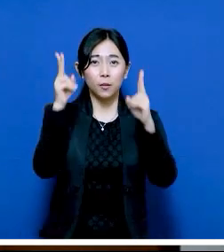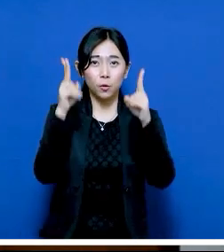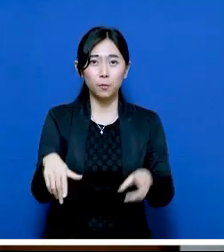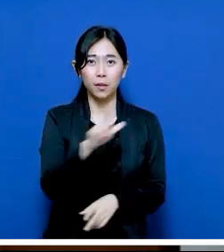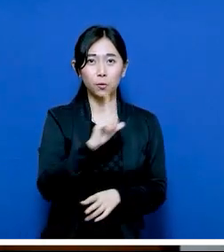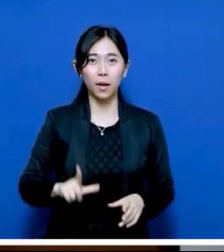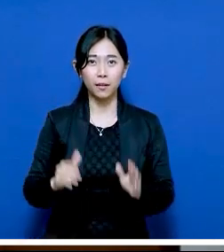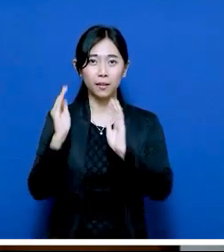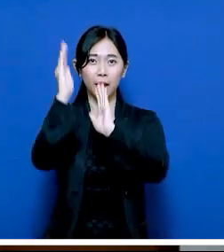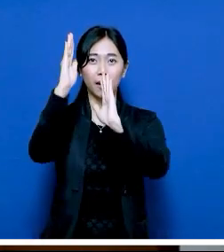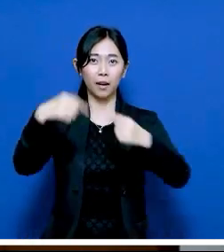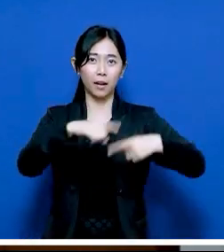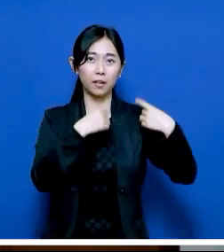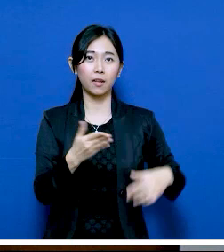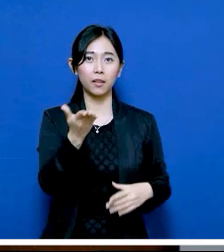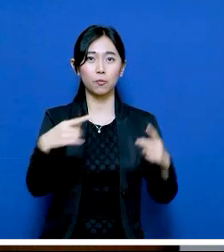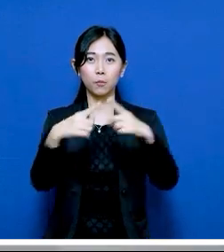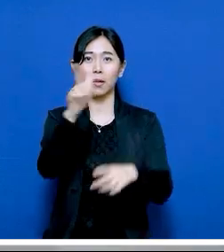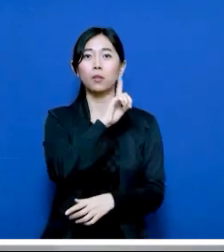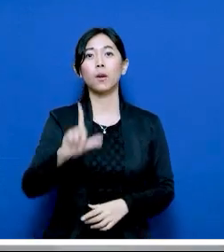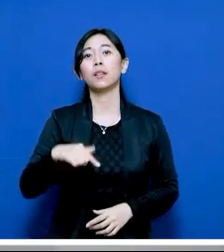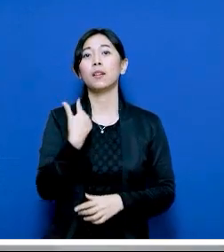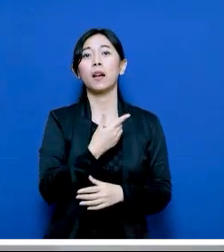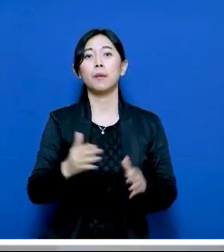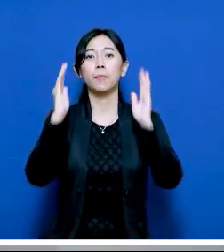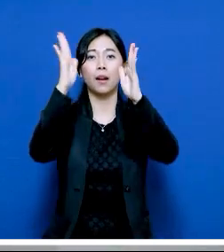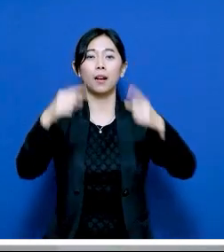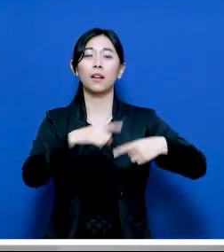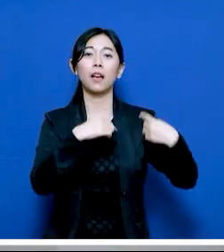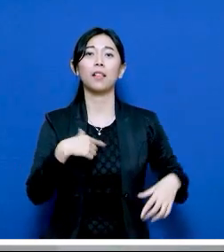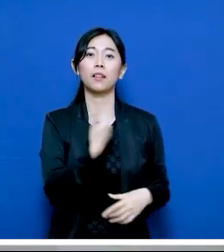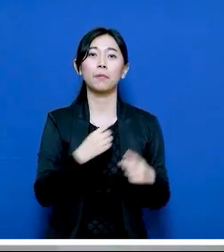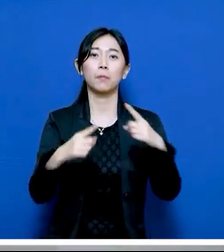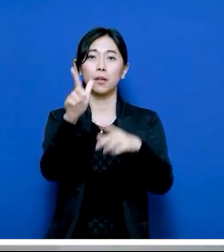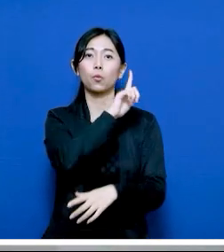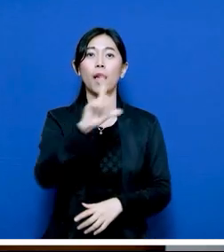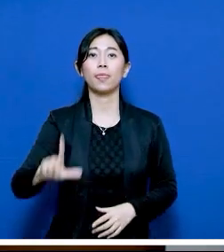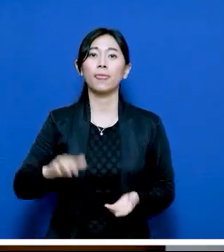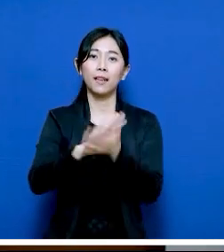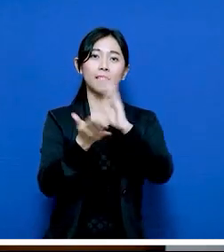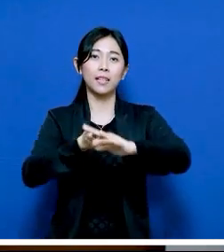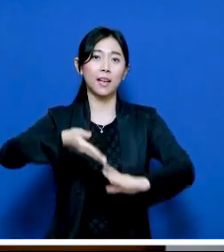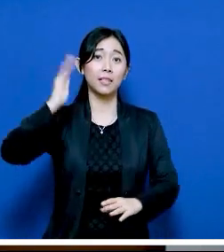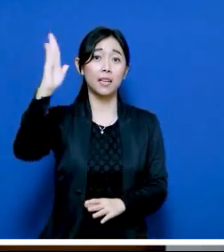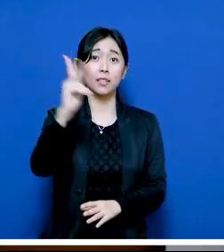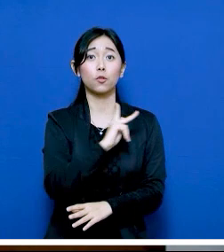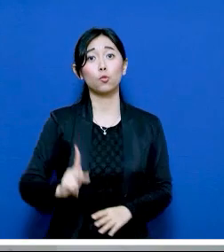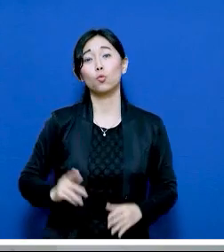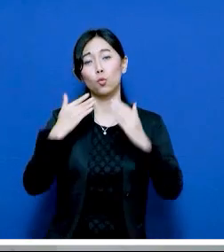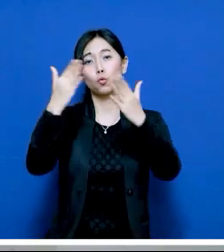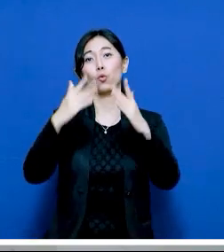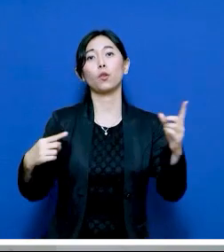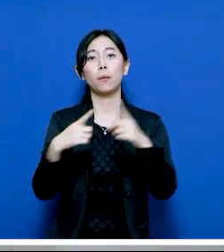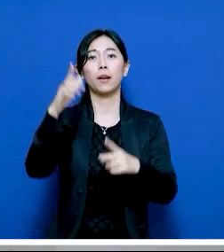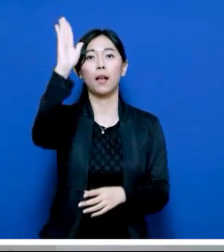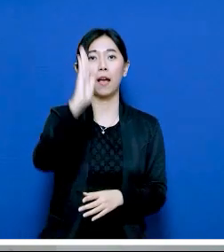umat Tuhan, arahkanlah hatimu kepada Tuhan. Kami mengarahkan hati kami kepada Tuhan. Jadilah saksi Kristus.